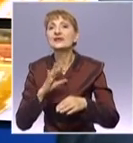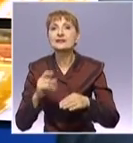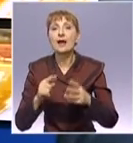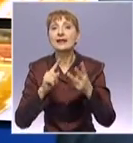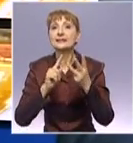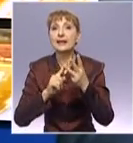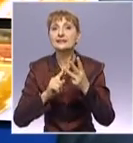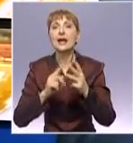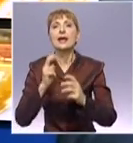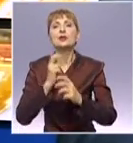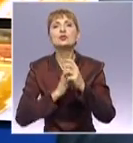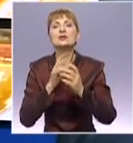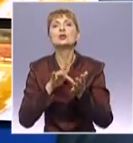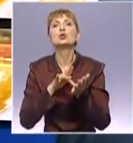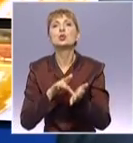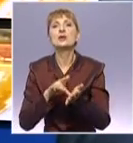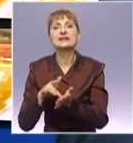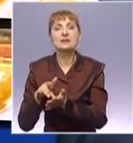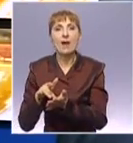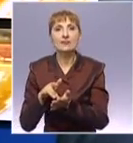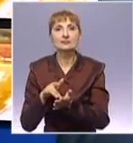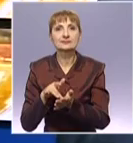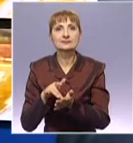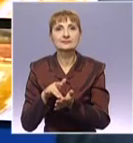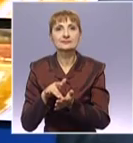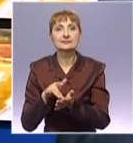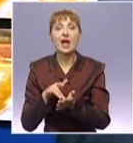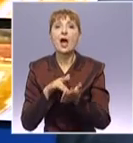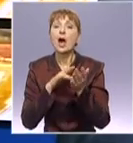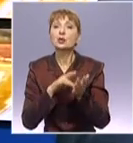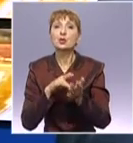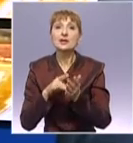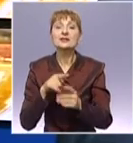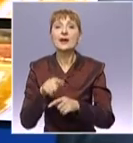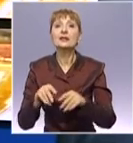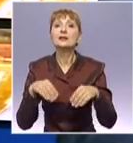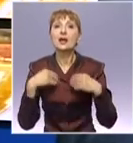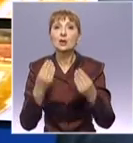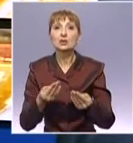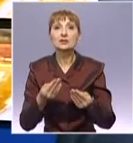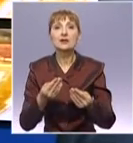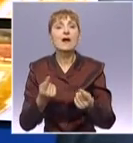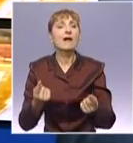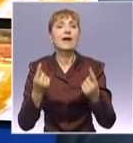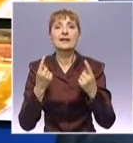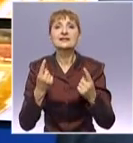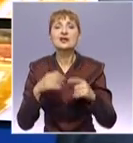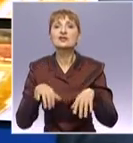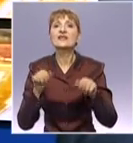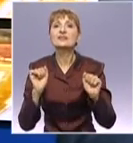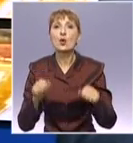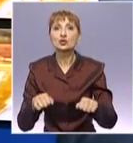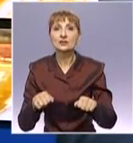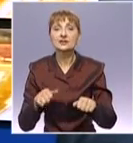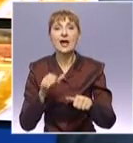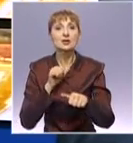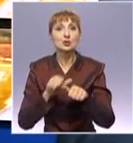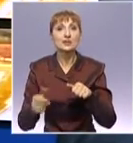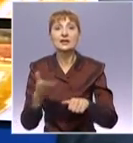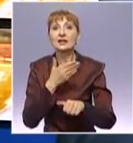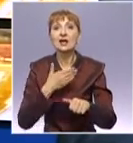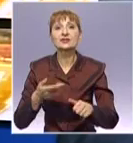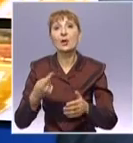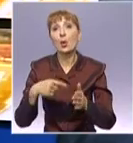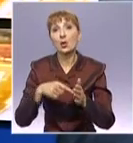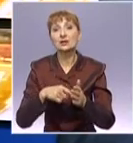это индустрия туризма. Индустрия туризма, она дает колоссальнейшие возможности, особенно для нашего